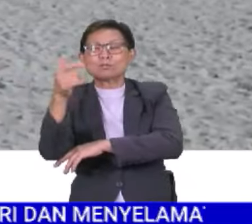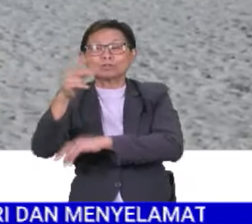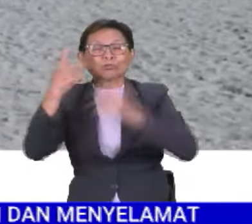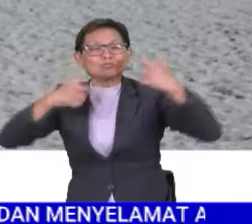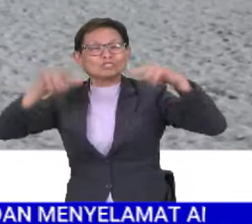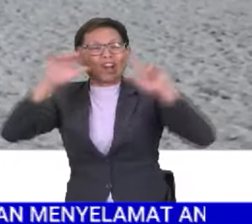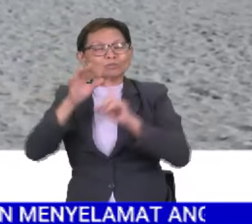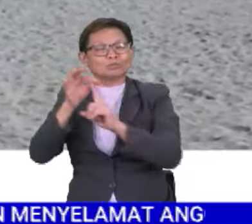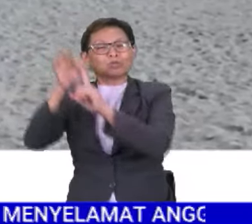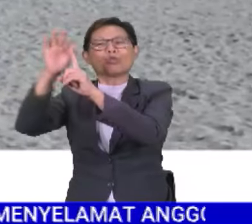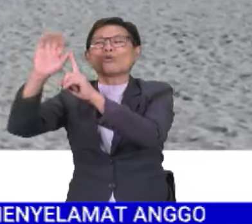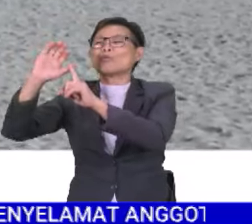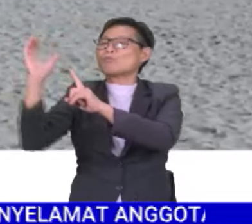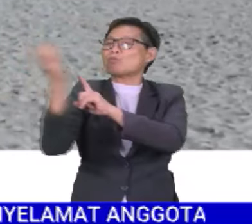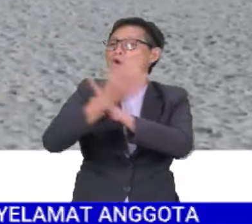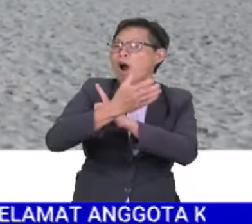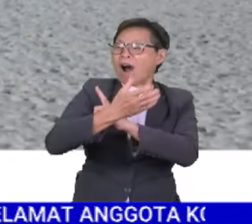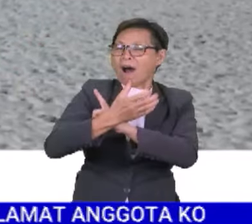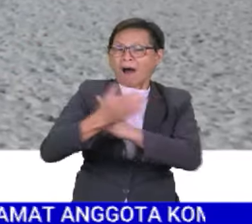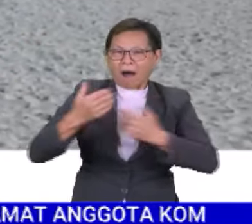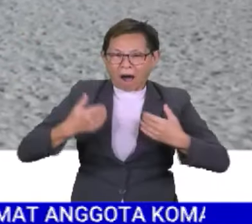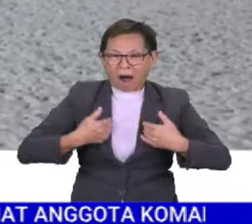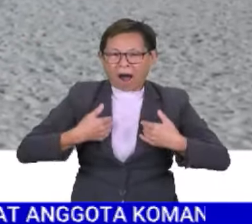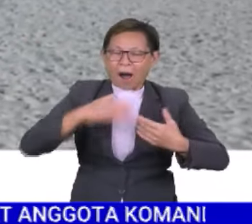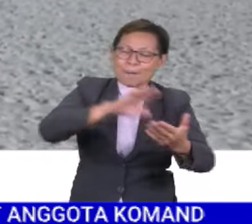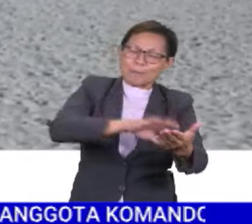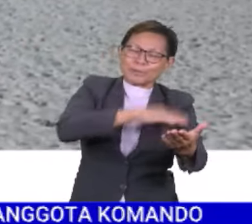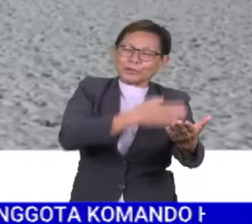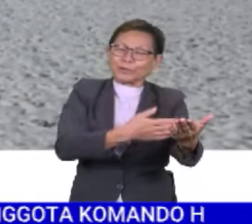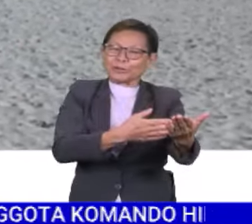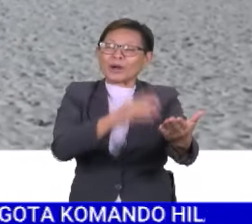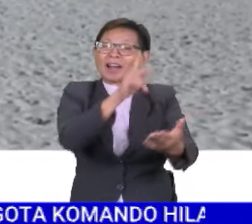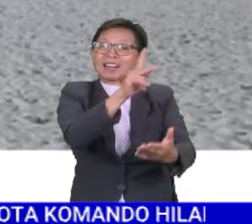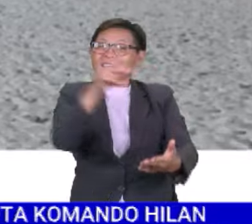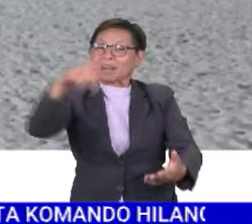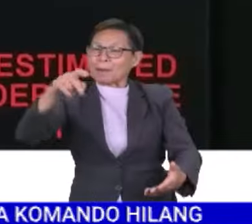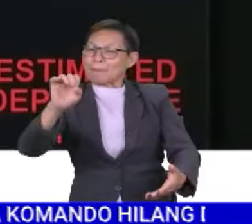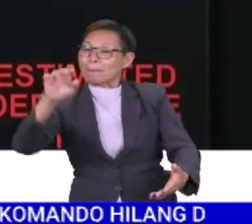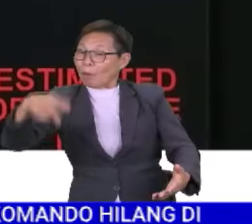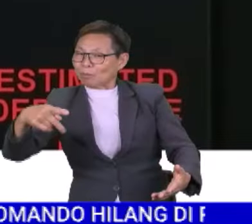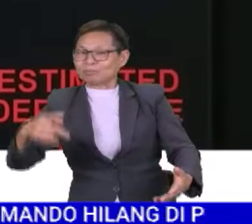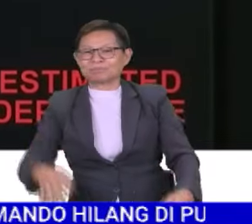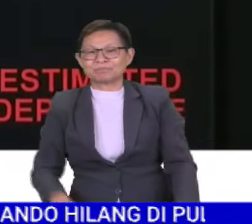seni budaya dipengaruhi musik k-pop dan k-drama